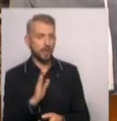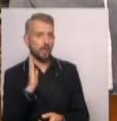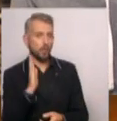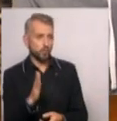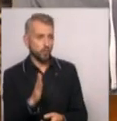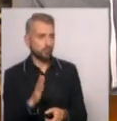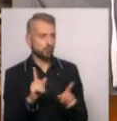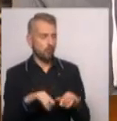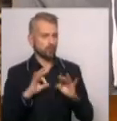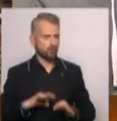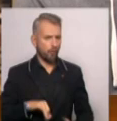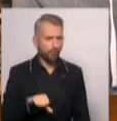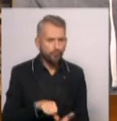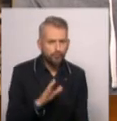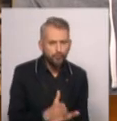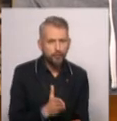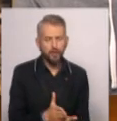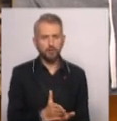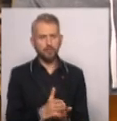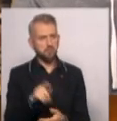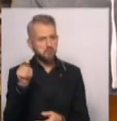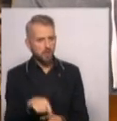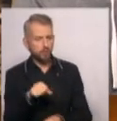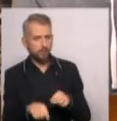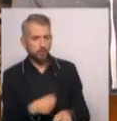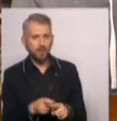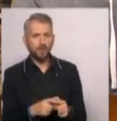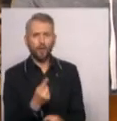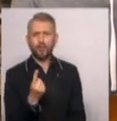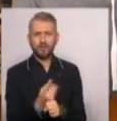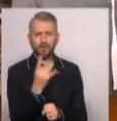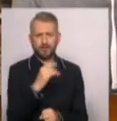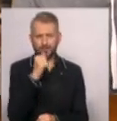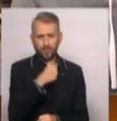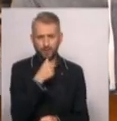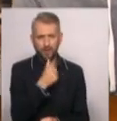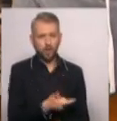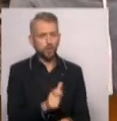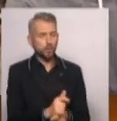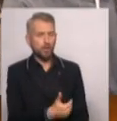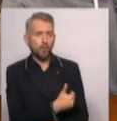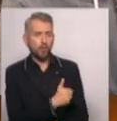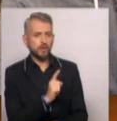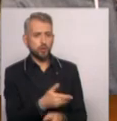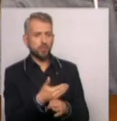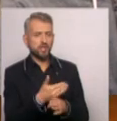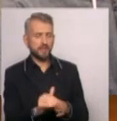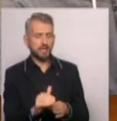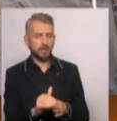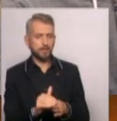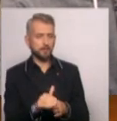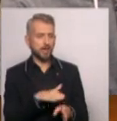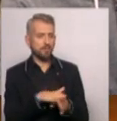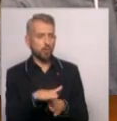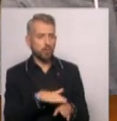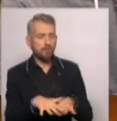навіть чиновники приїдуть на велосипедах. Але це разова акція. Да? Дуже би хотілося, щоб хоча б частина